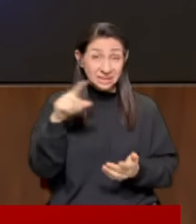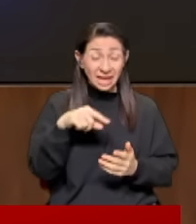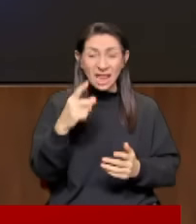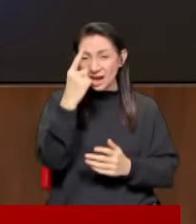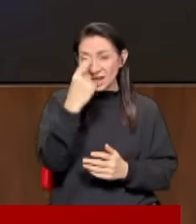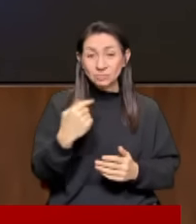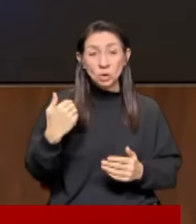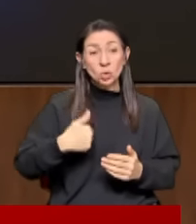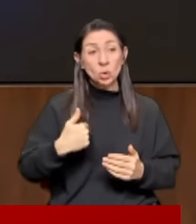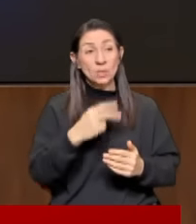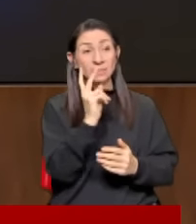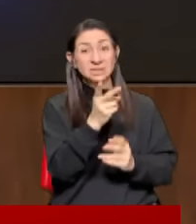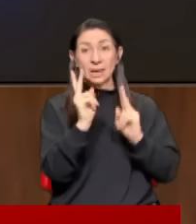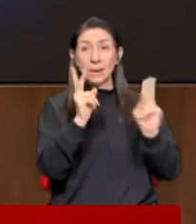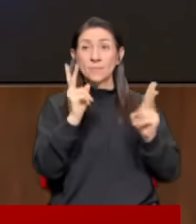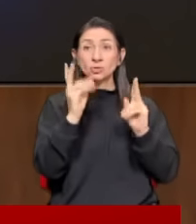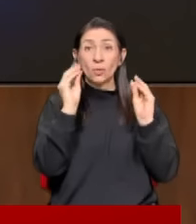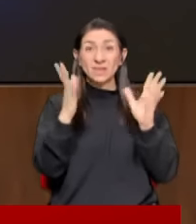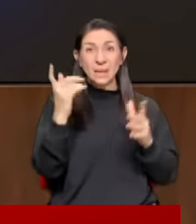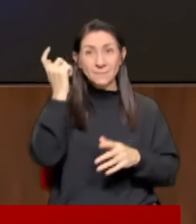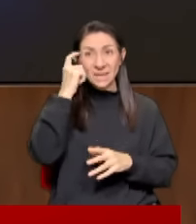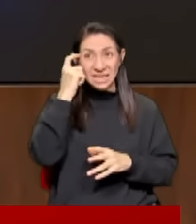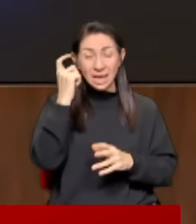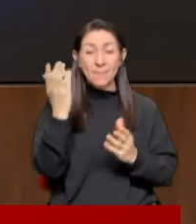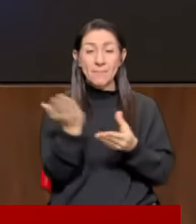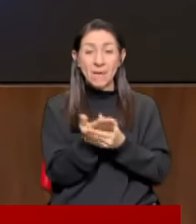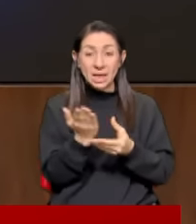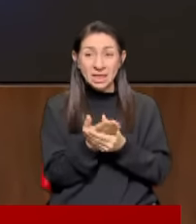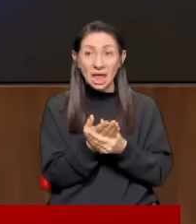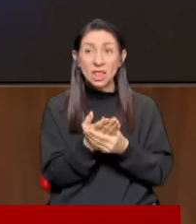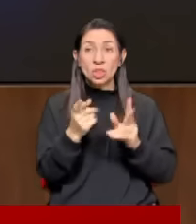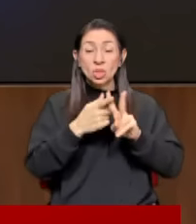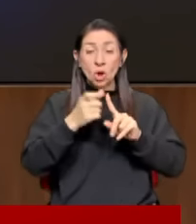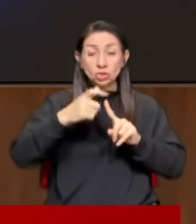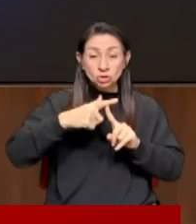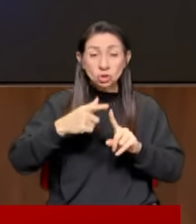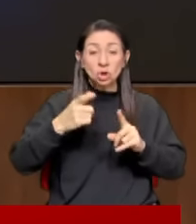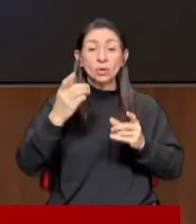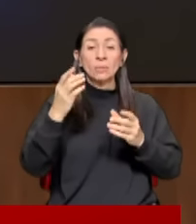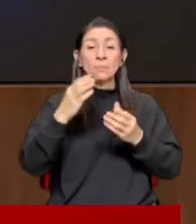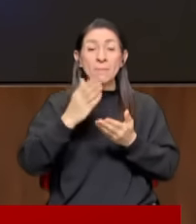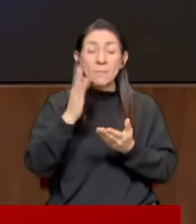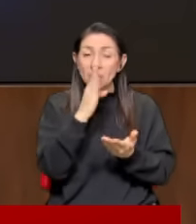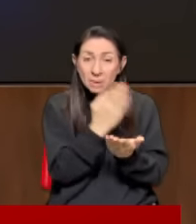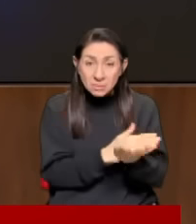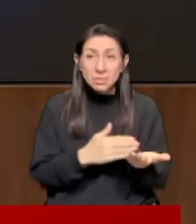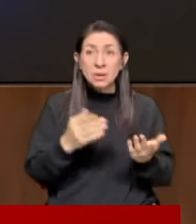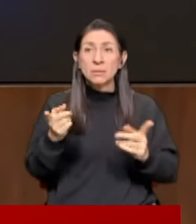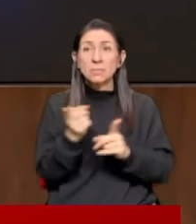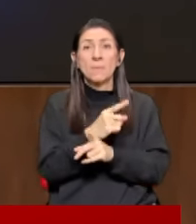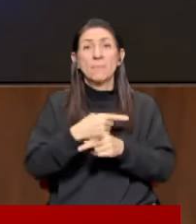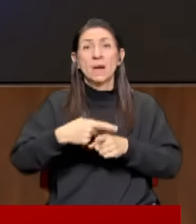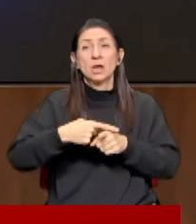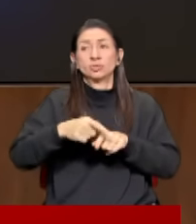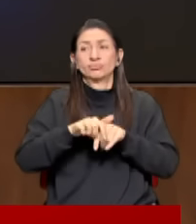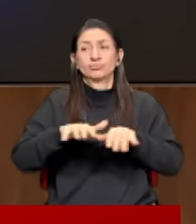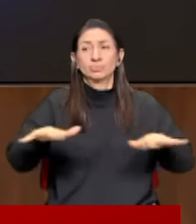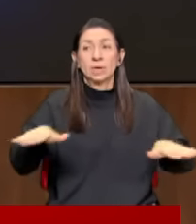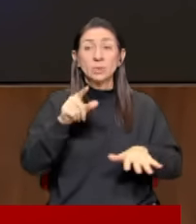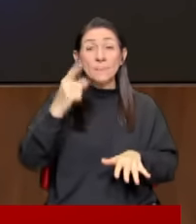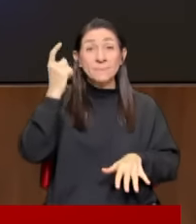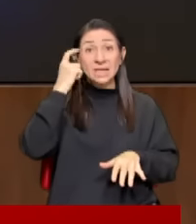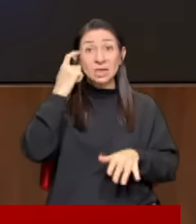resmi kurumlarımıza ait birçok bilgi, belge, not ve döküman da maalesef paylaşılıyor. Bu durumun